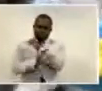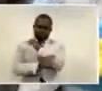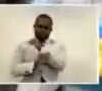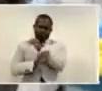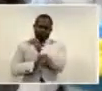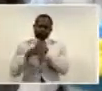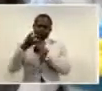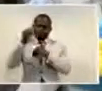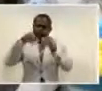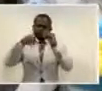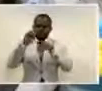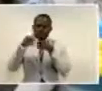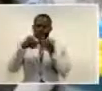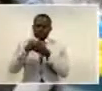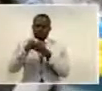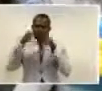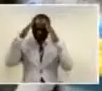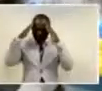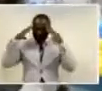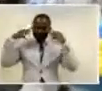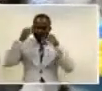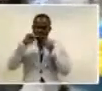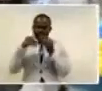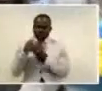tujyana umusaruro mu Buholandi